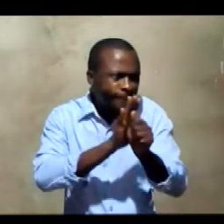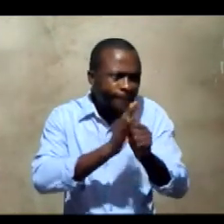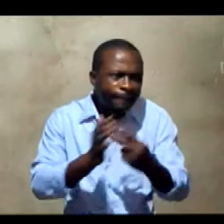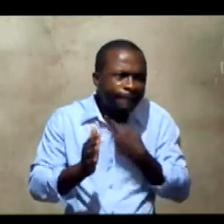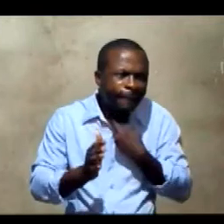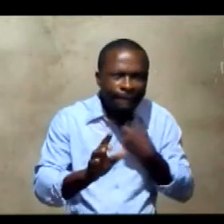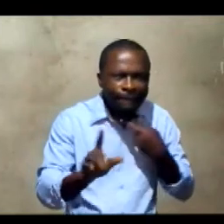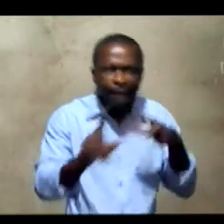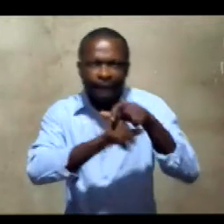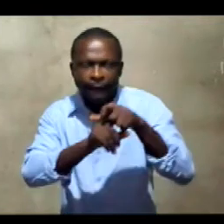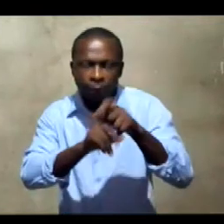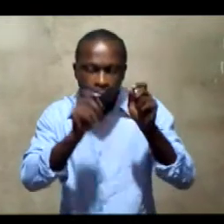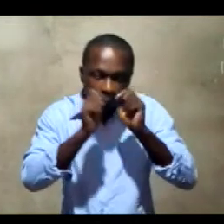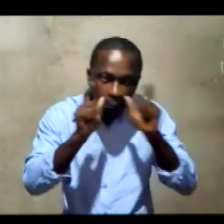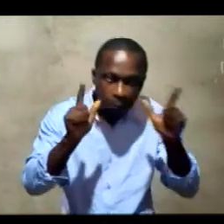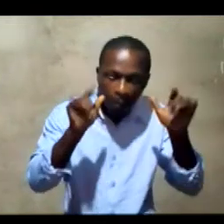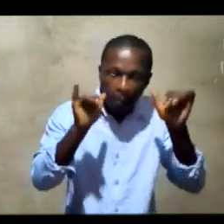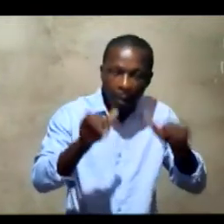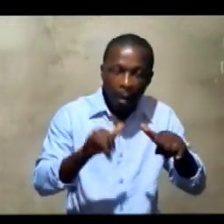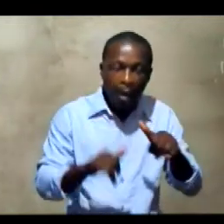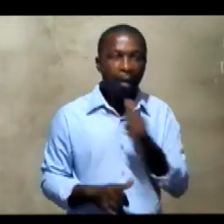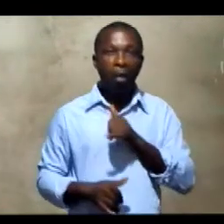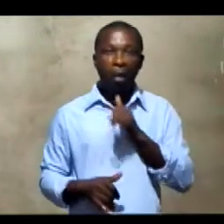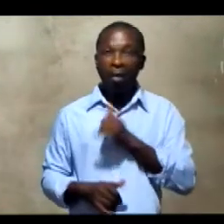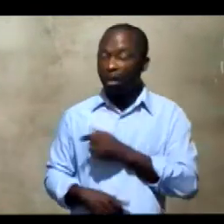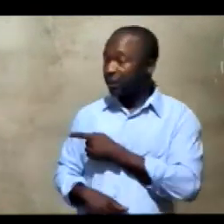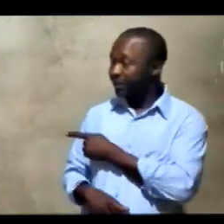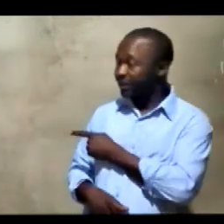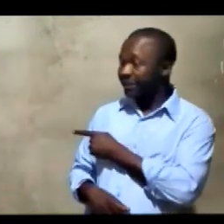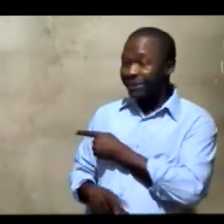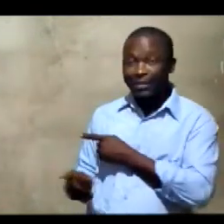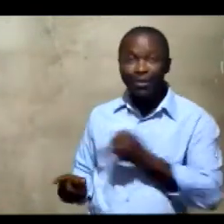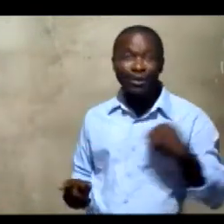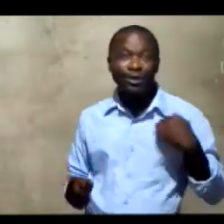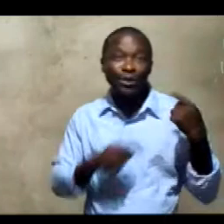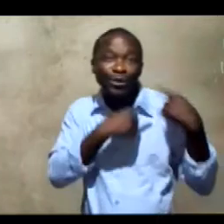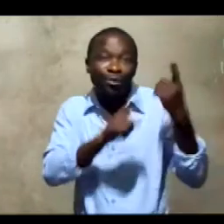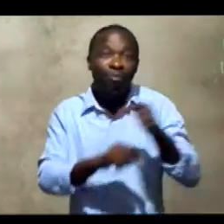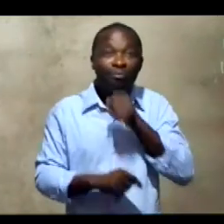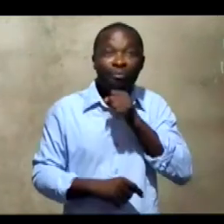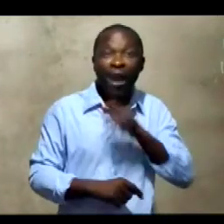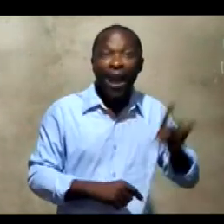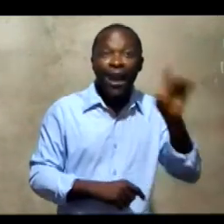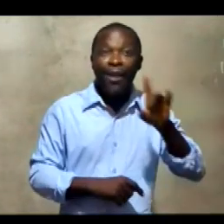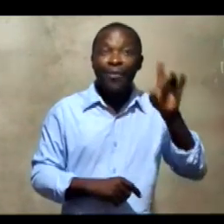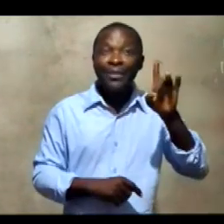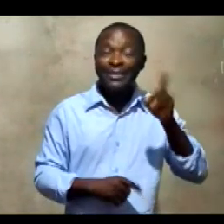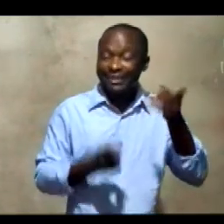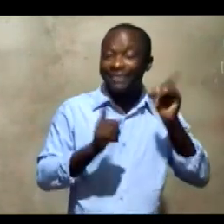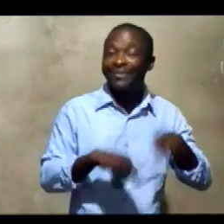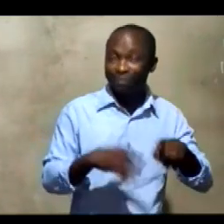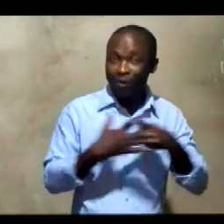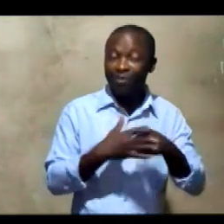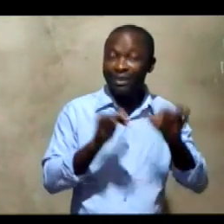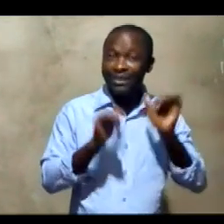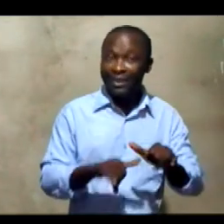ans. Selon la victime, c'est une histoire qui a commencé depuis qu'il est âgé de 8 ans. Le mis en cause l'a tiré chez lui